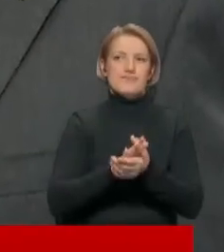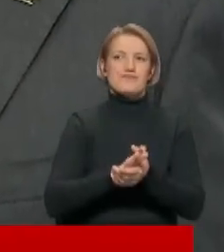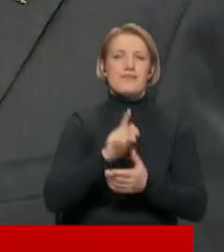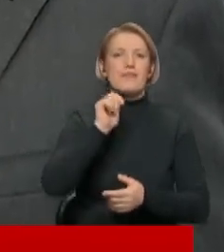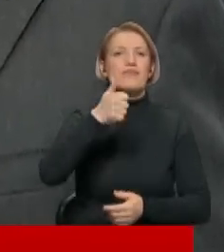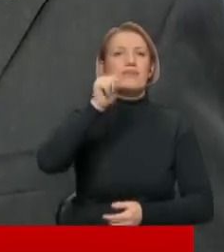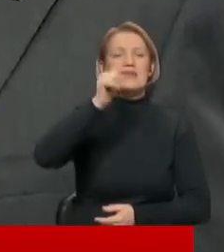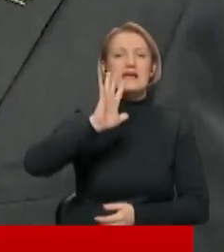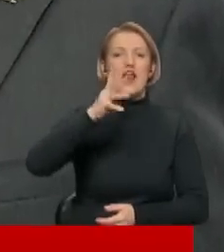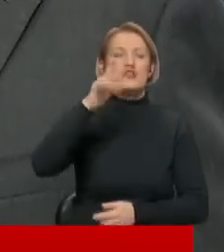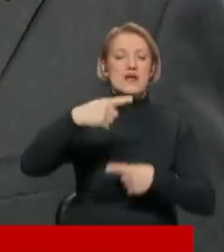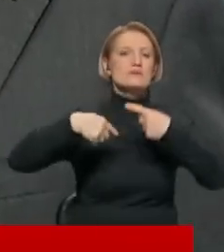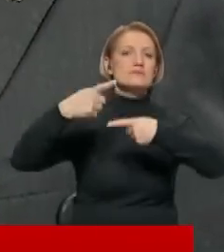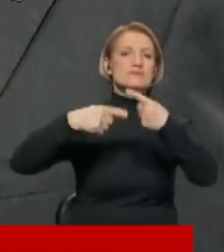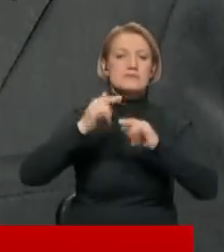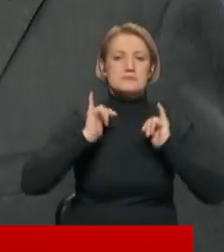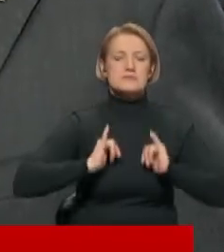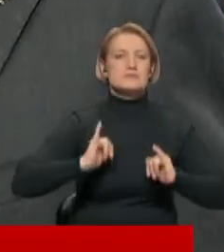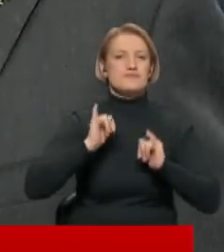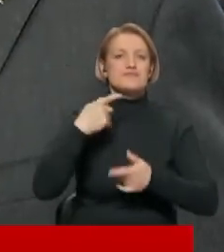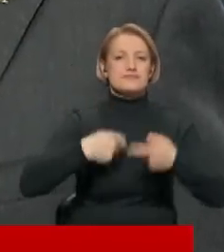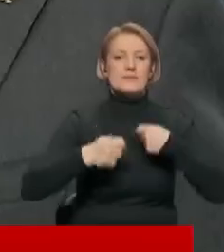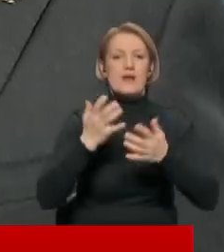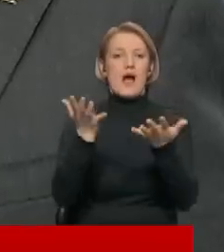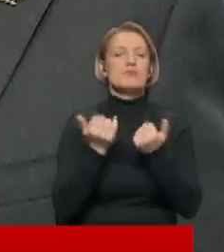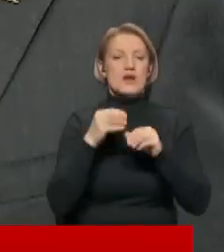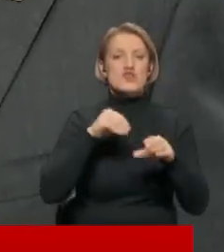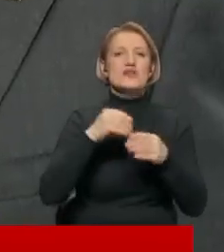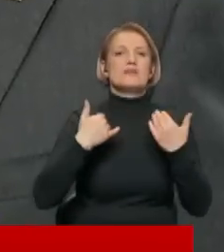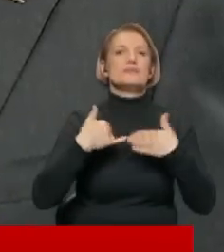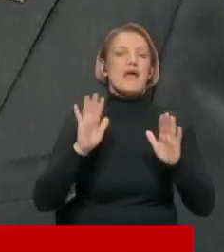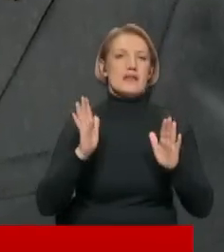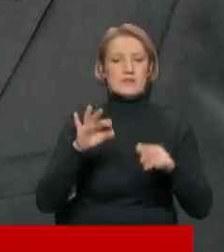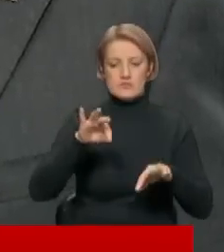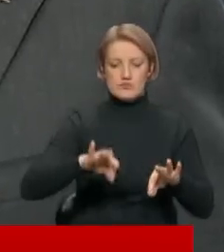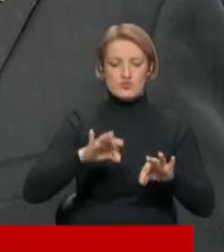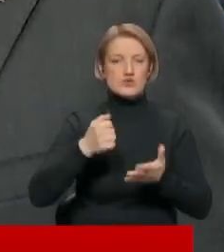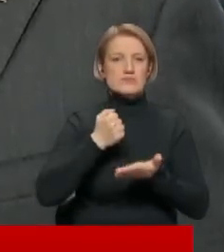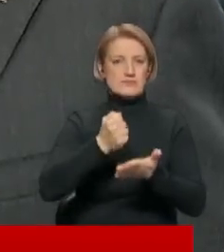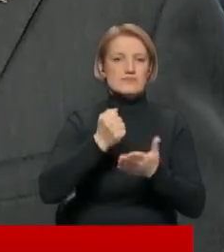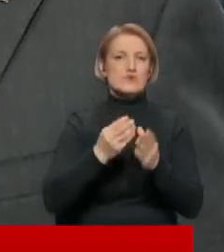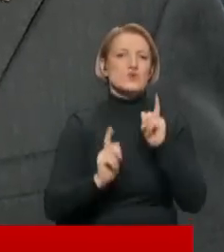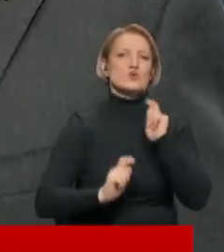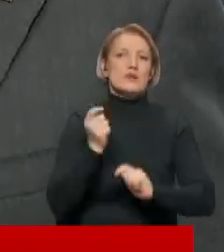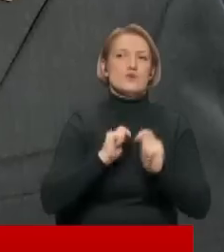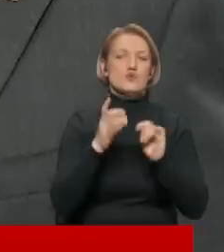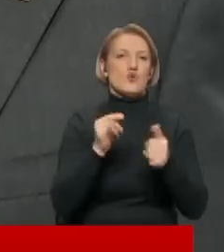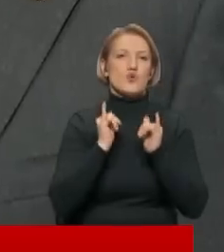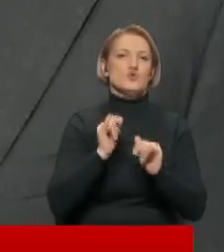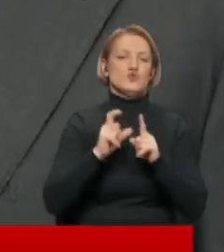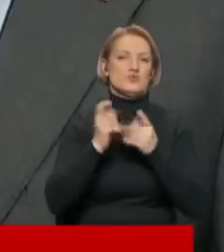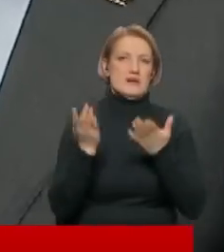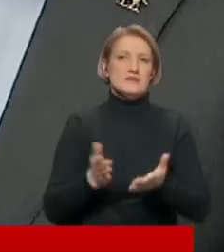yarınlarını gelecek nesillerinin refahın teminat altına almak için değil maalesef bugünü finanse etmek için kullanıyor Çok vahim